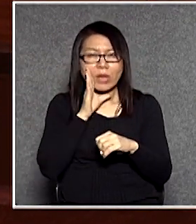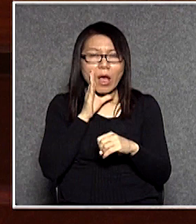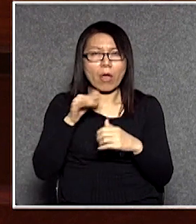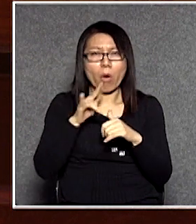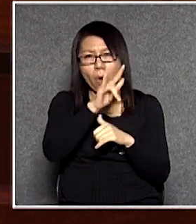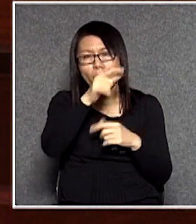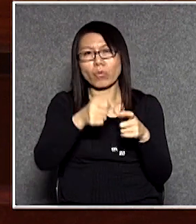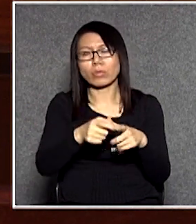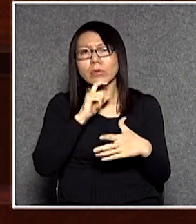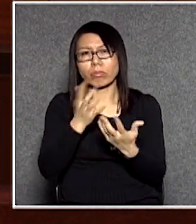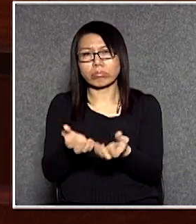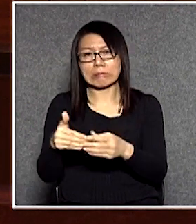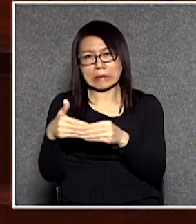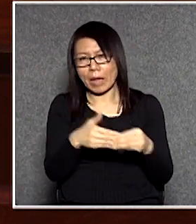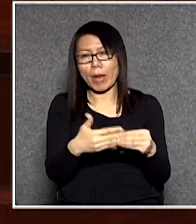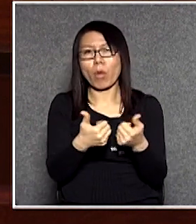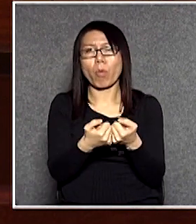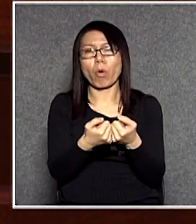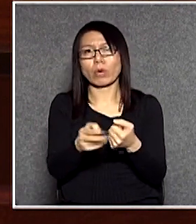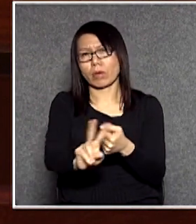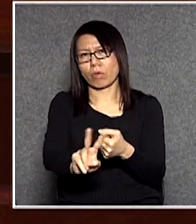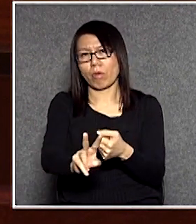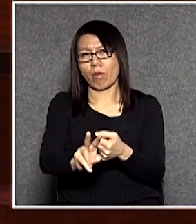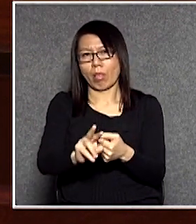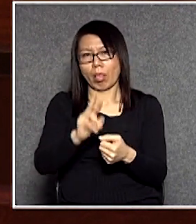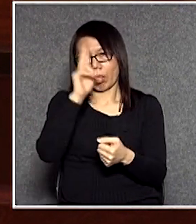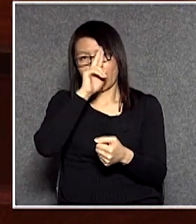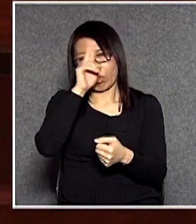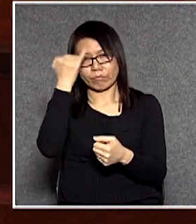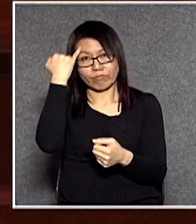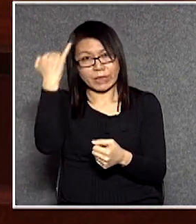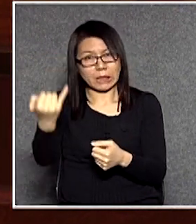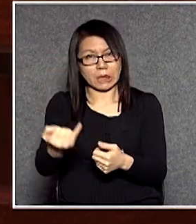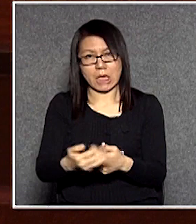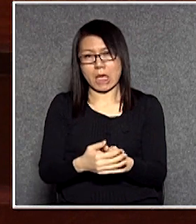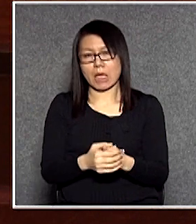老婆，係咪？我哋係蒙在鼓裏，毫不知情。